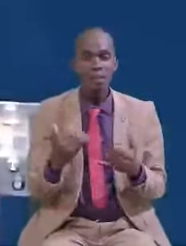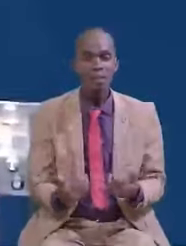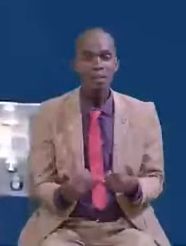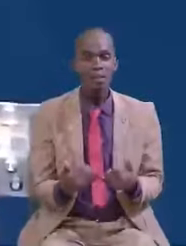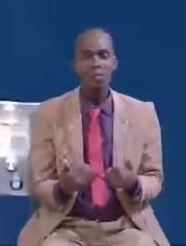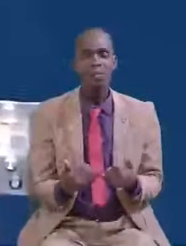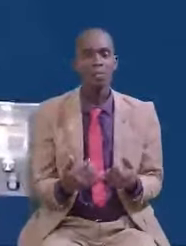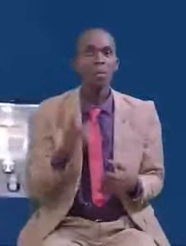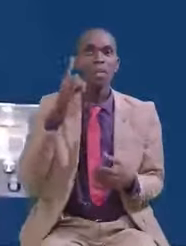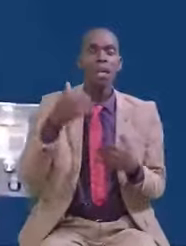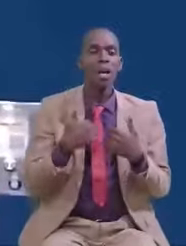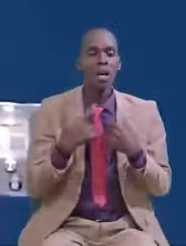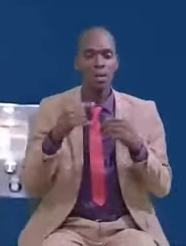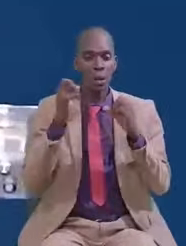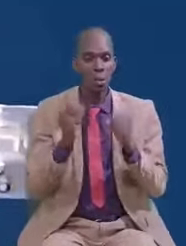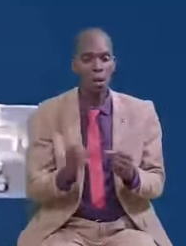Maintenant, il détient